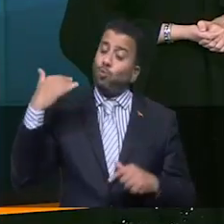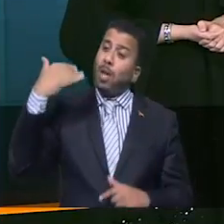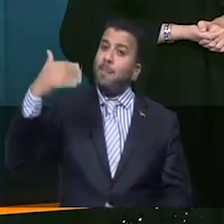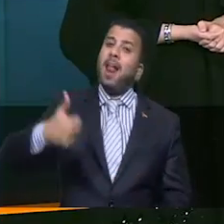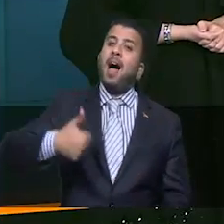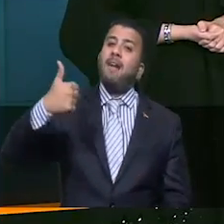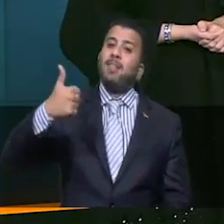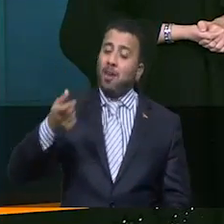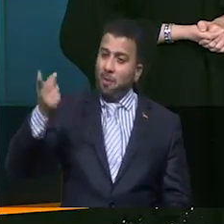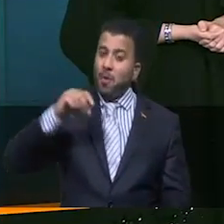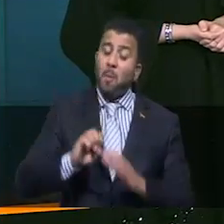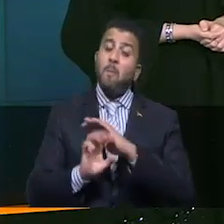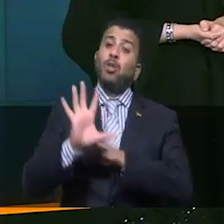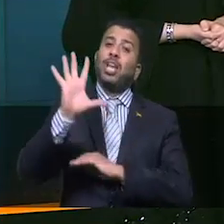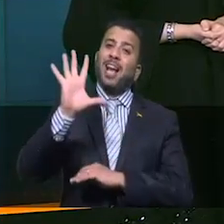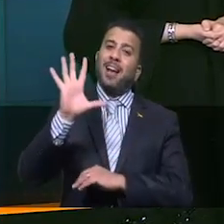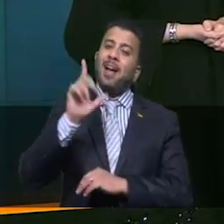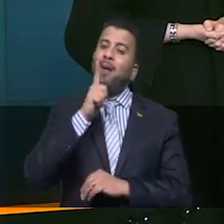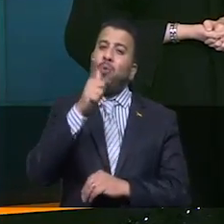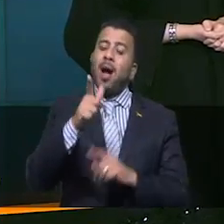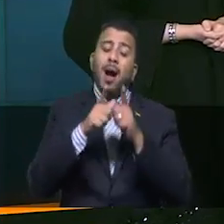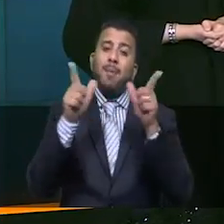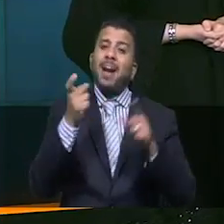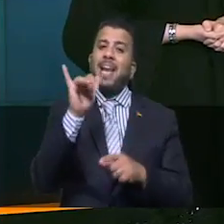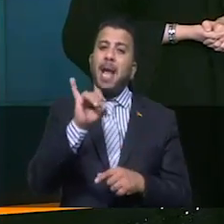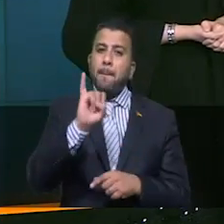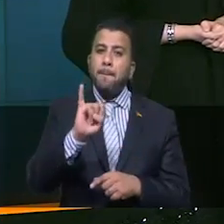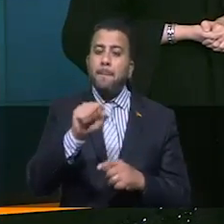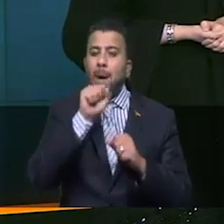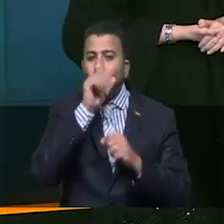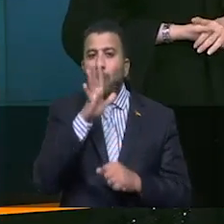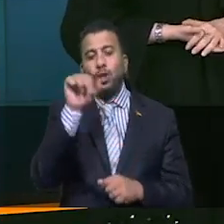أفضل وغداً مشرق. لأخبار الدار ريم عيسى من إكسبو الشارقة.